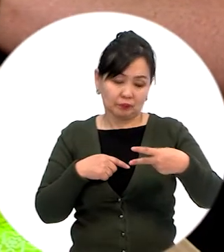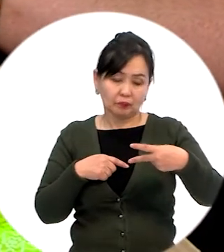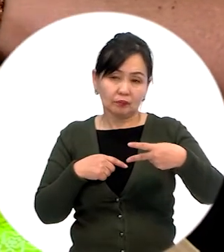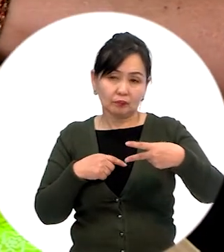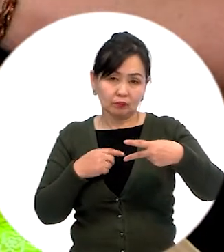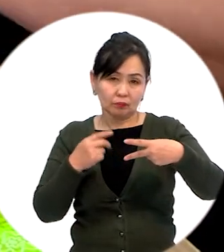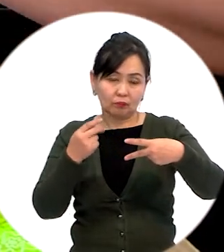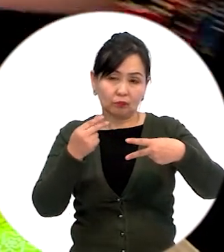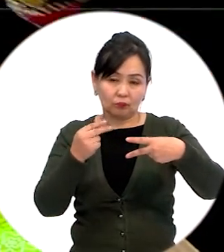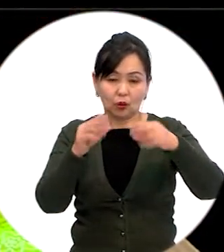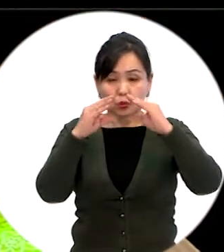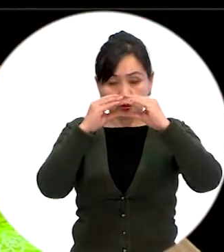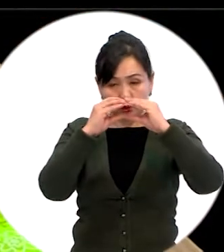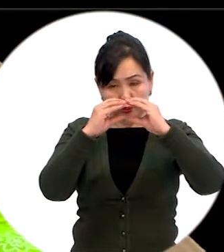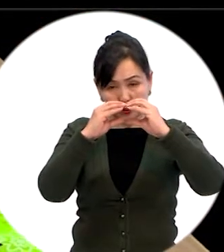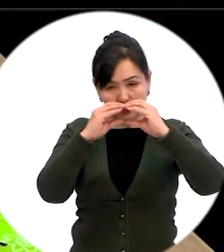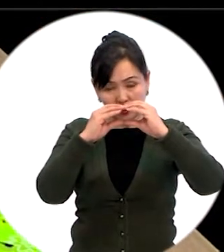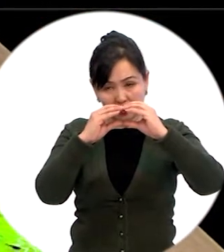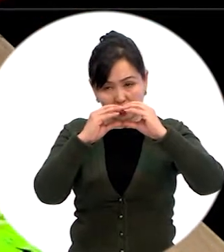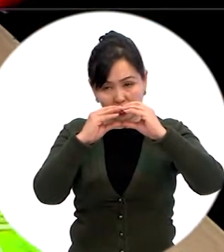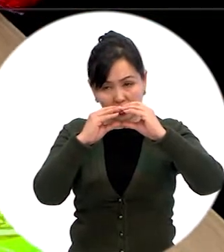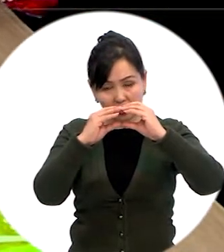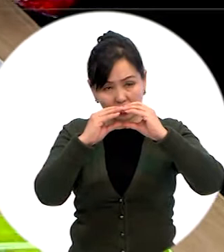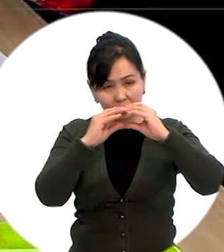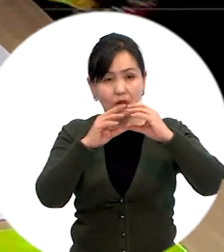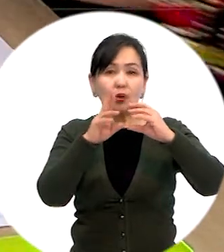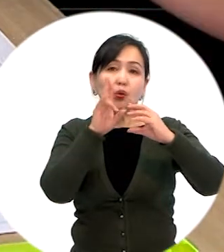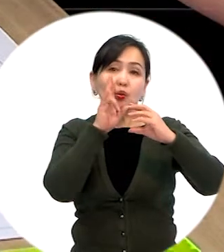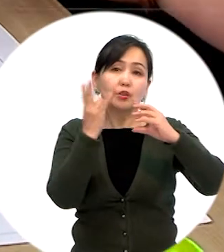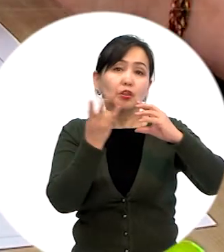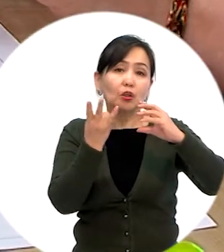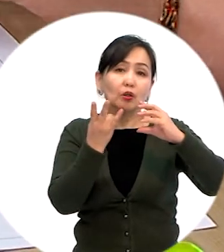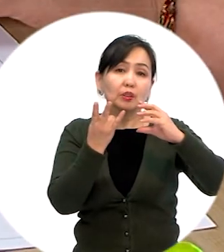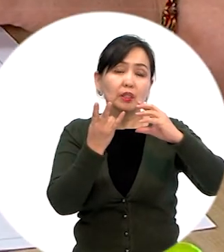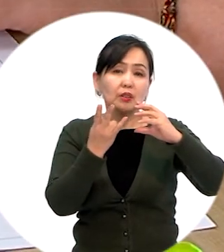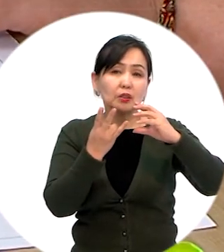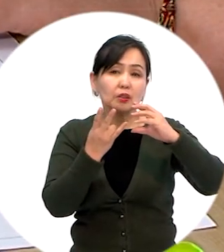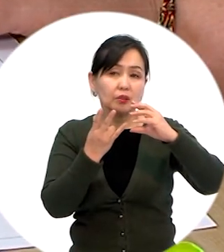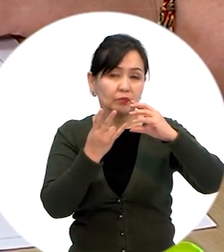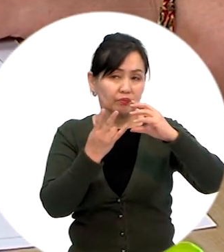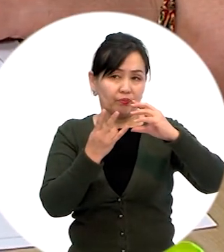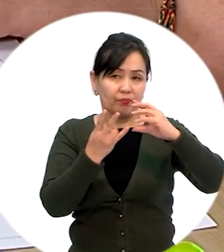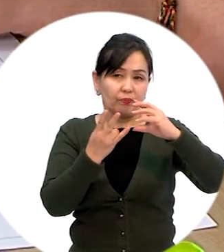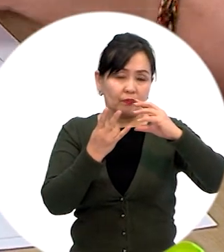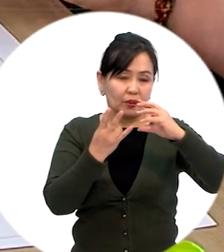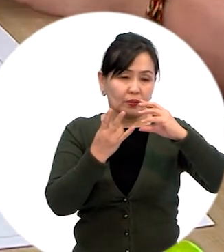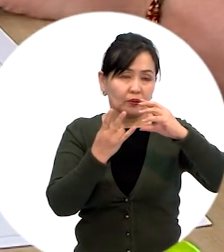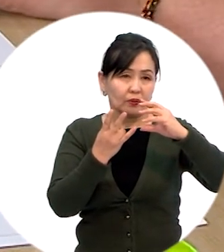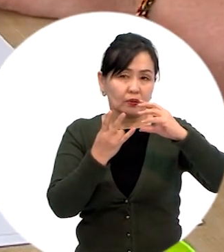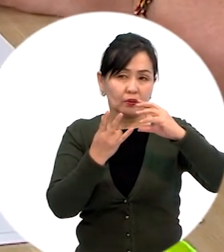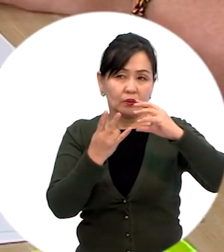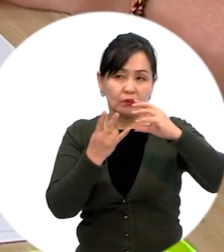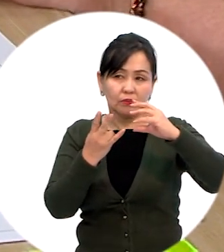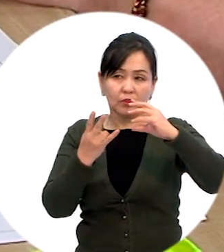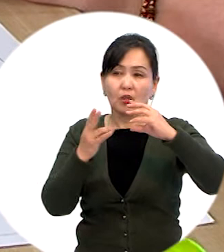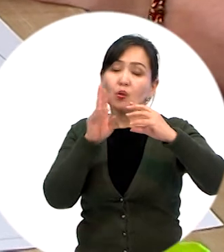хүүхдүүдээ. За зөвхөн хэлбэртэй мөртлөө хүнсний ногоо учраас энэ